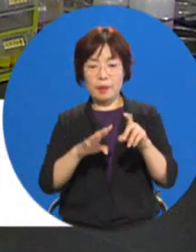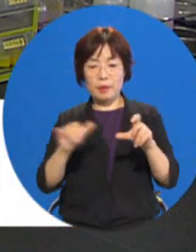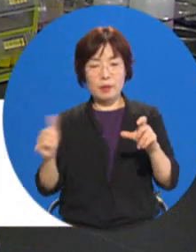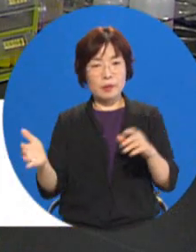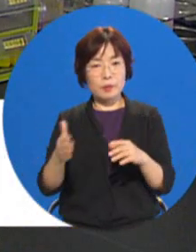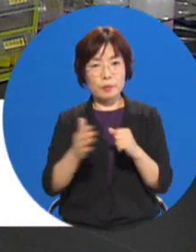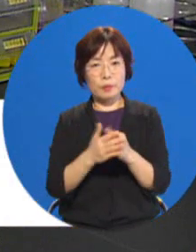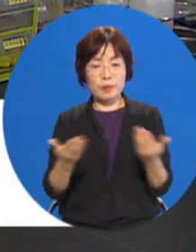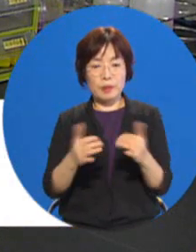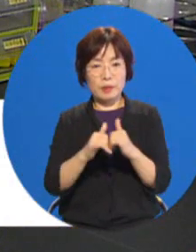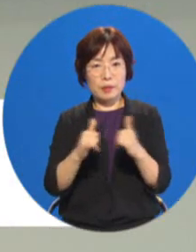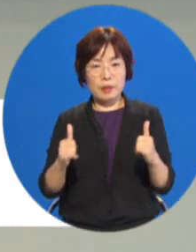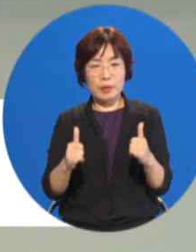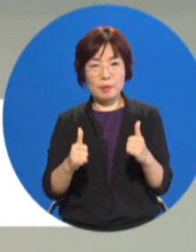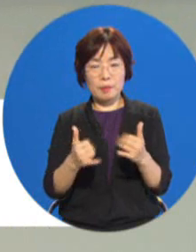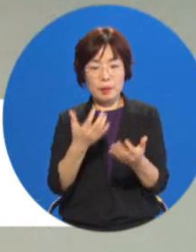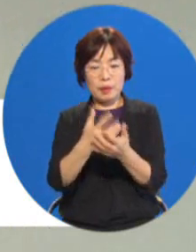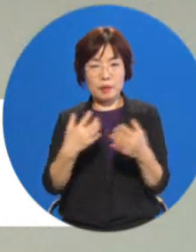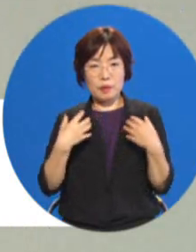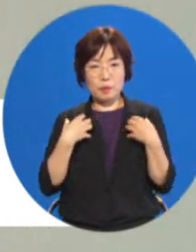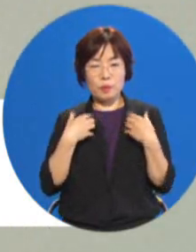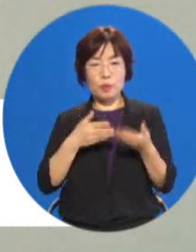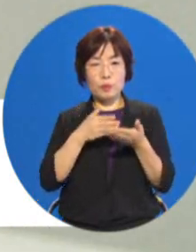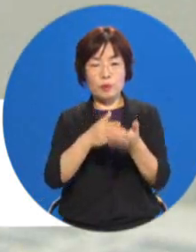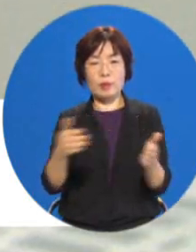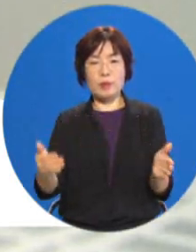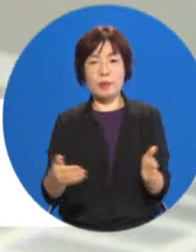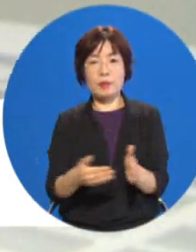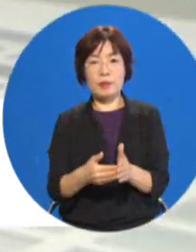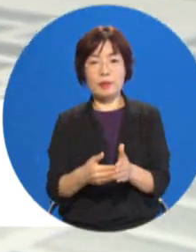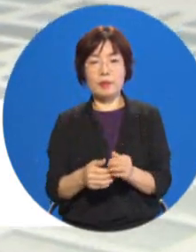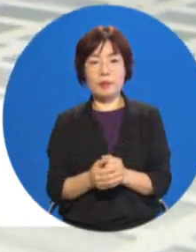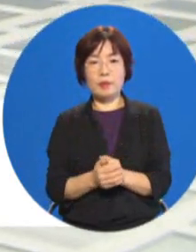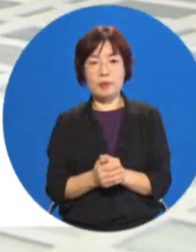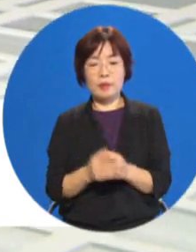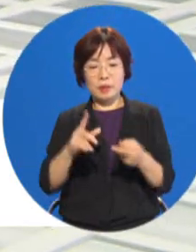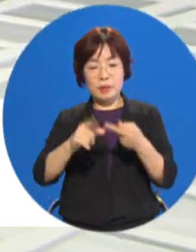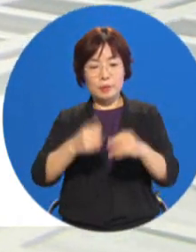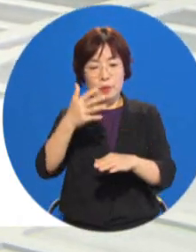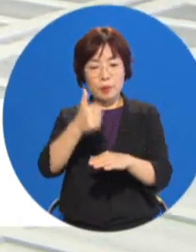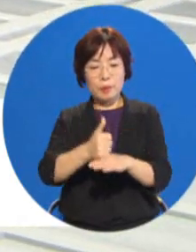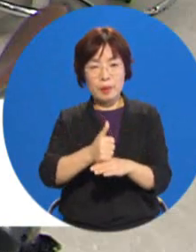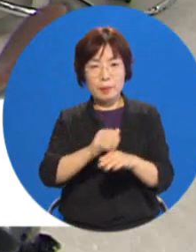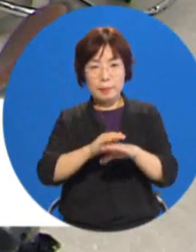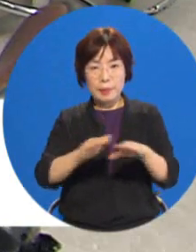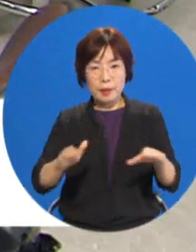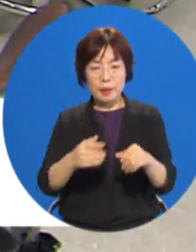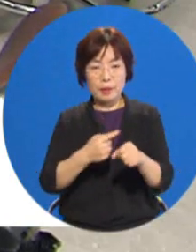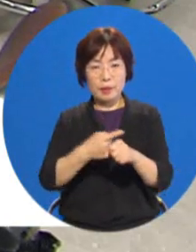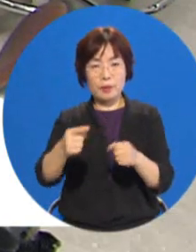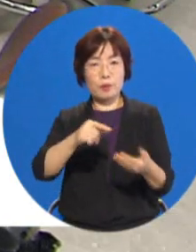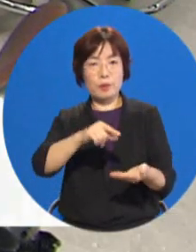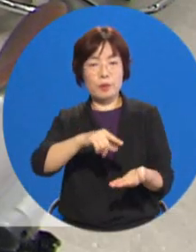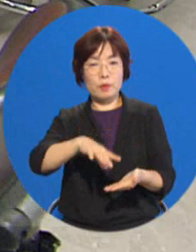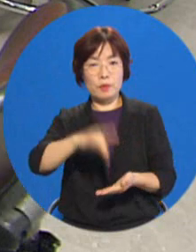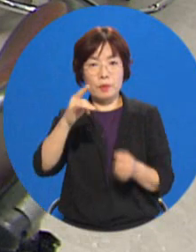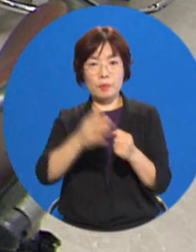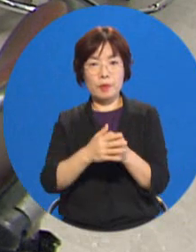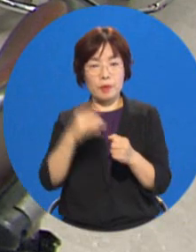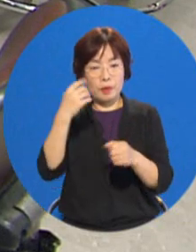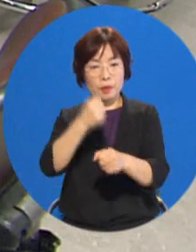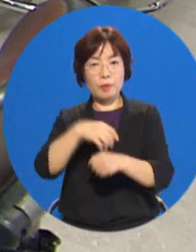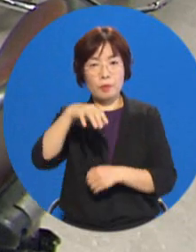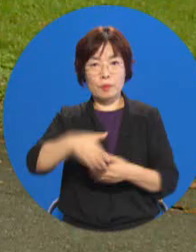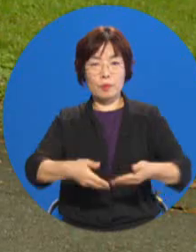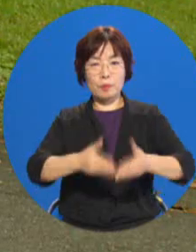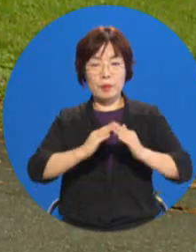규모의 직제 승인이 행정안전부에 요청된 상태인데 올 연말 안에 처리되면 내년 초에는 연구소가 문을 열